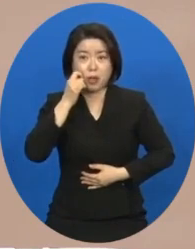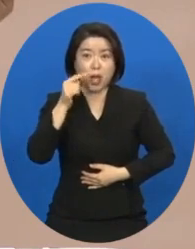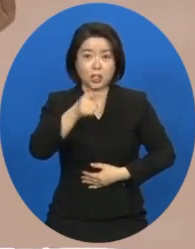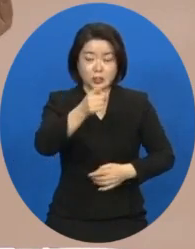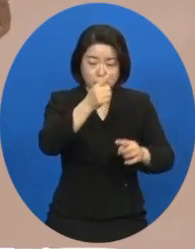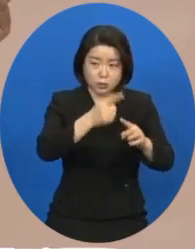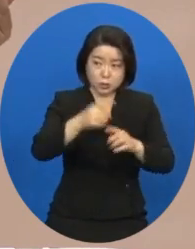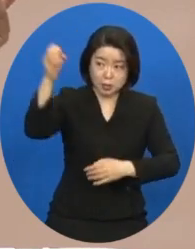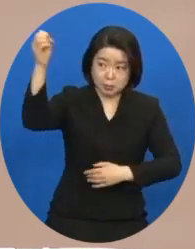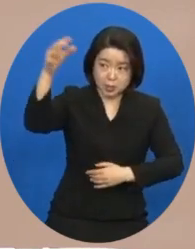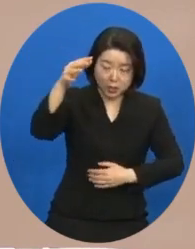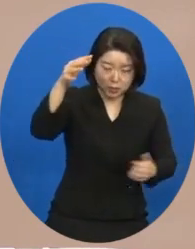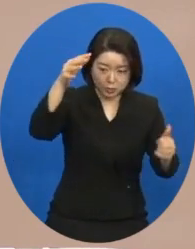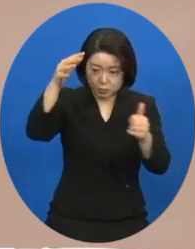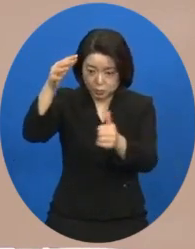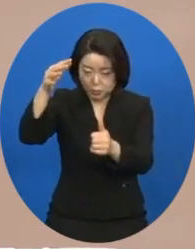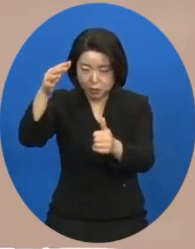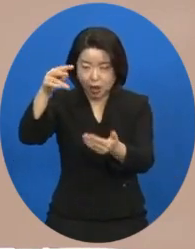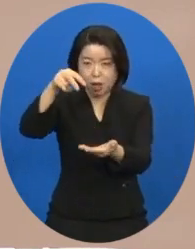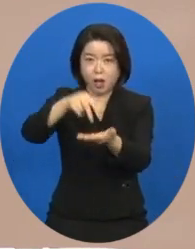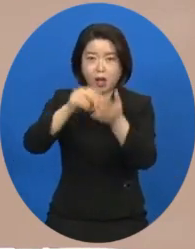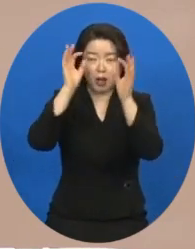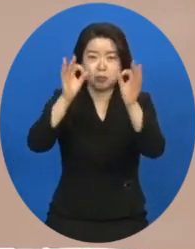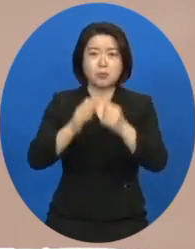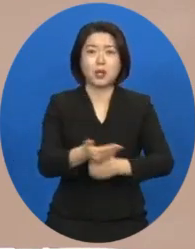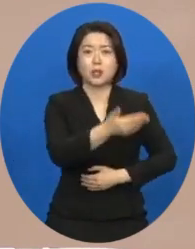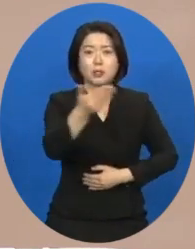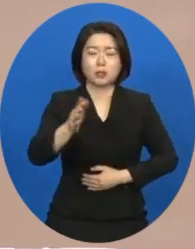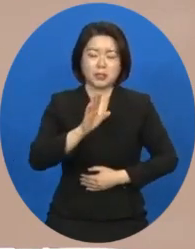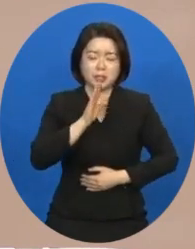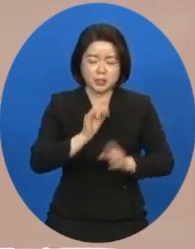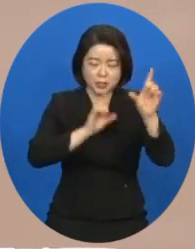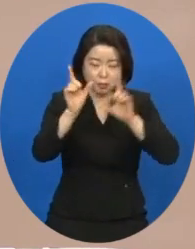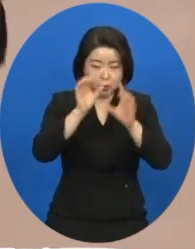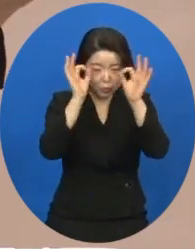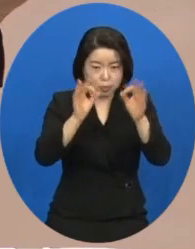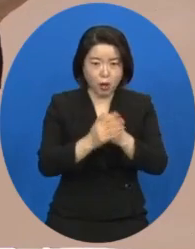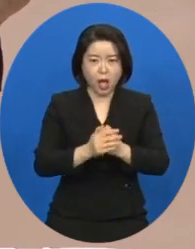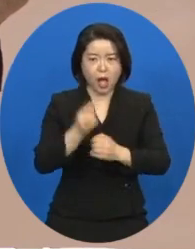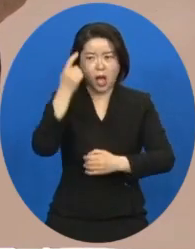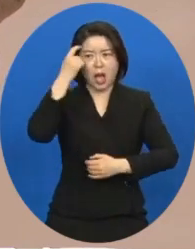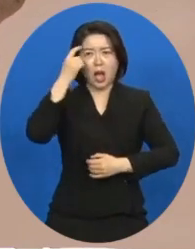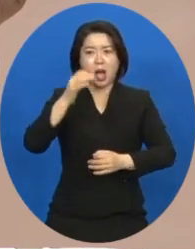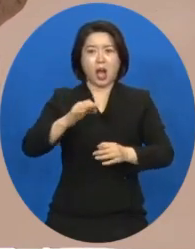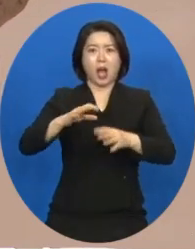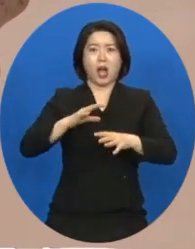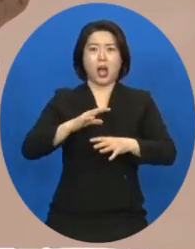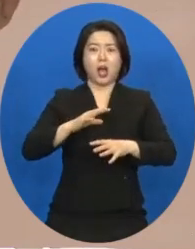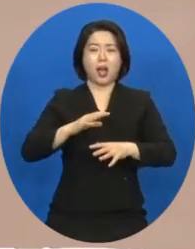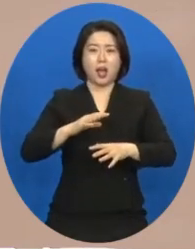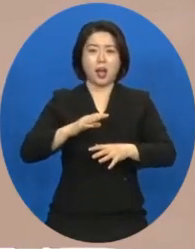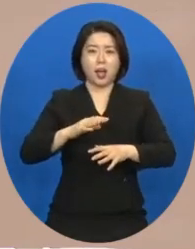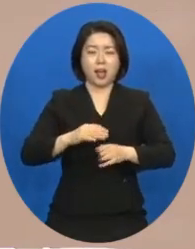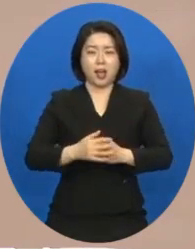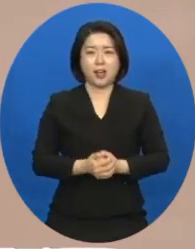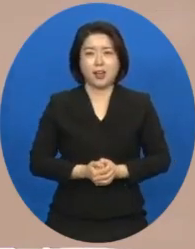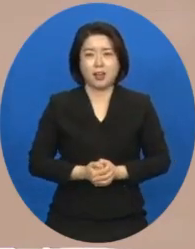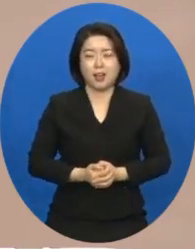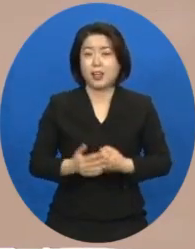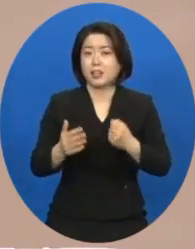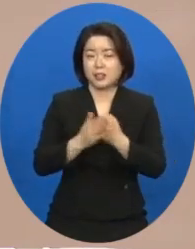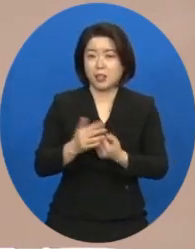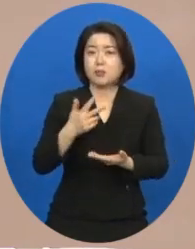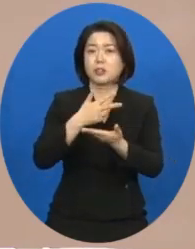앞에 서보면 여러분의 진짜 모습을 보고 기절하는 줄 알 거예요. 그래서 우리